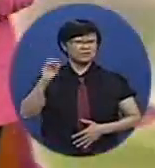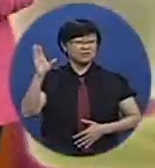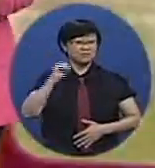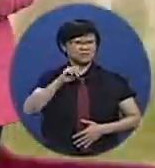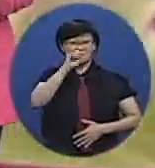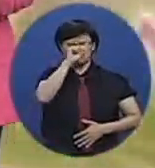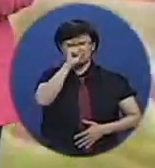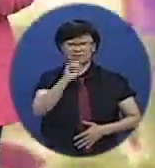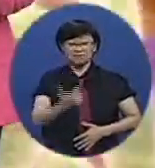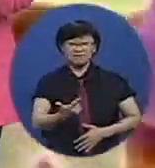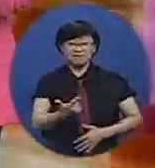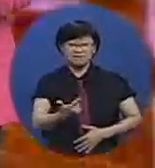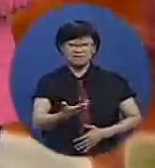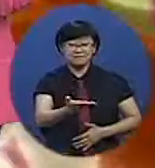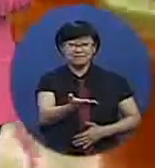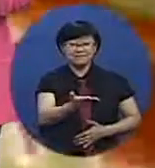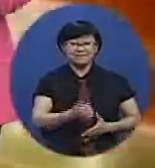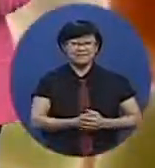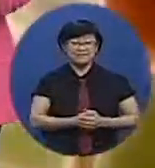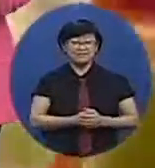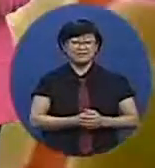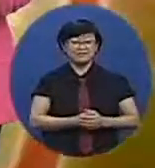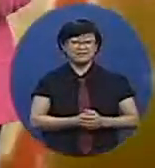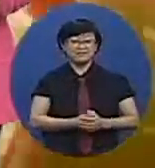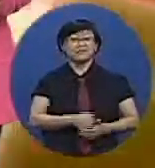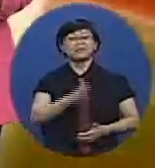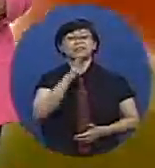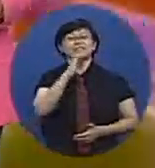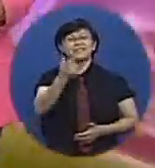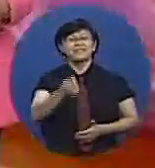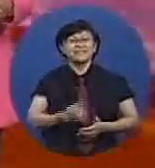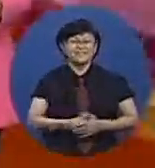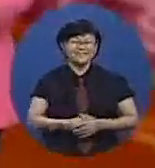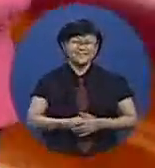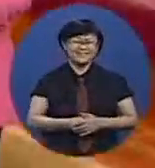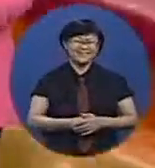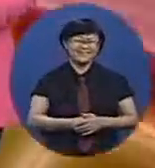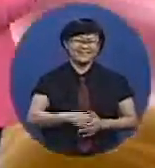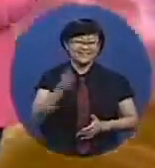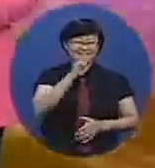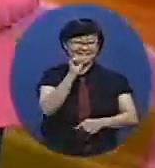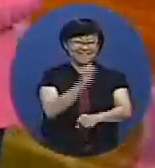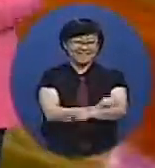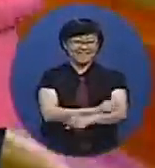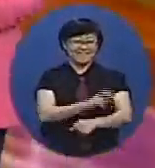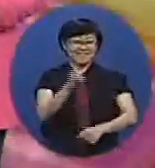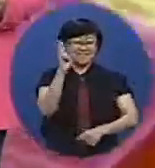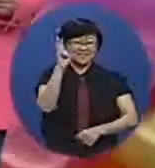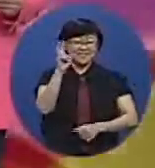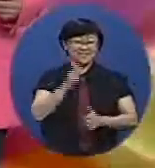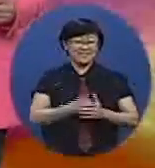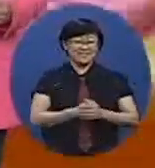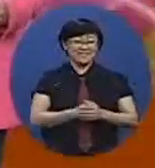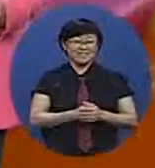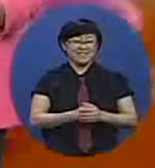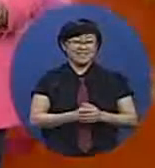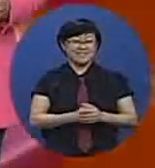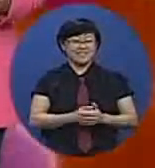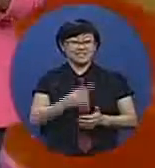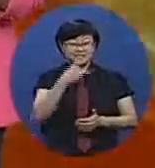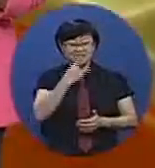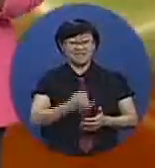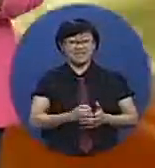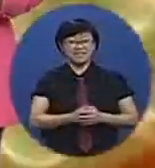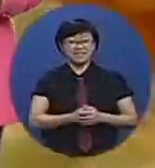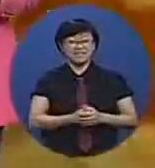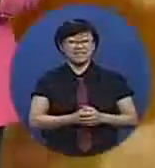좋지 않으세요? 어떠세요? 그러게요. 네. 아. 근데 노래를 잘하시나 보다. 네. 우리 네. 어머니.